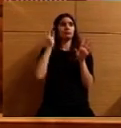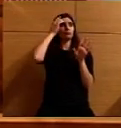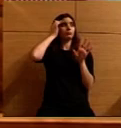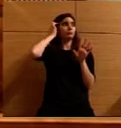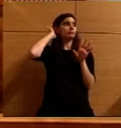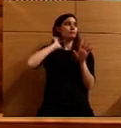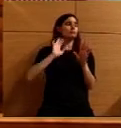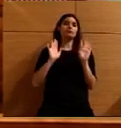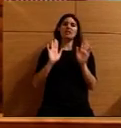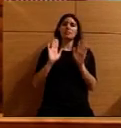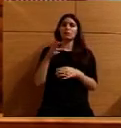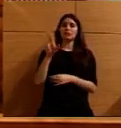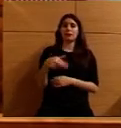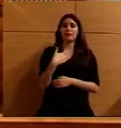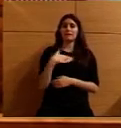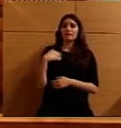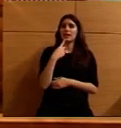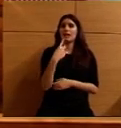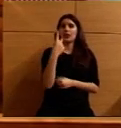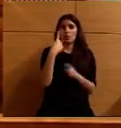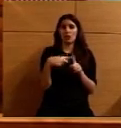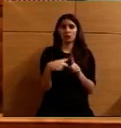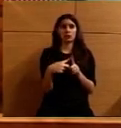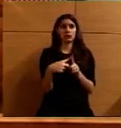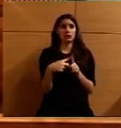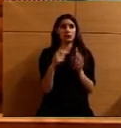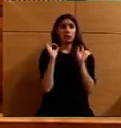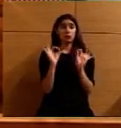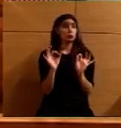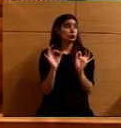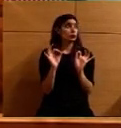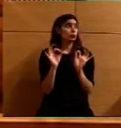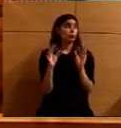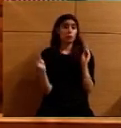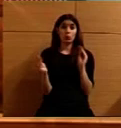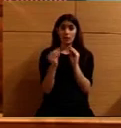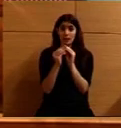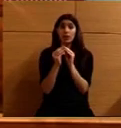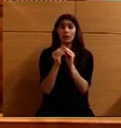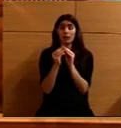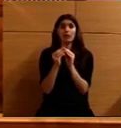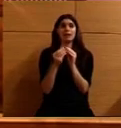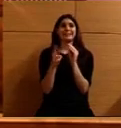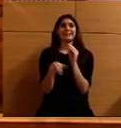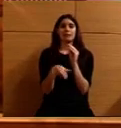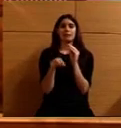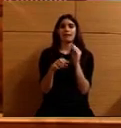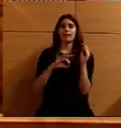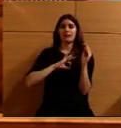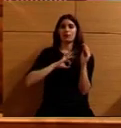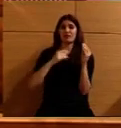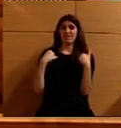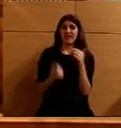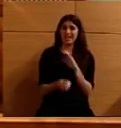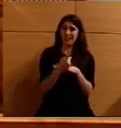apuntava. Però també voldria destacar que justament perquè coincidim, també ja aquesta Diputació ja ha